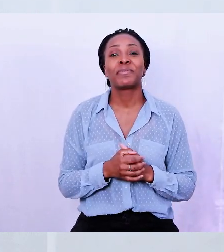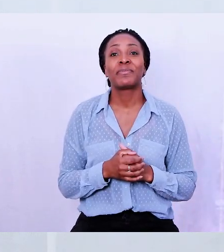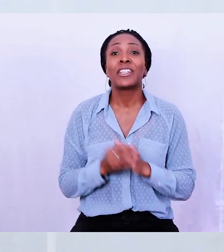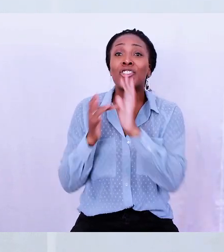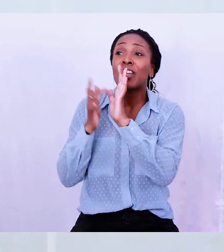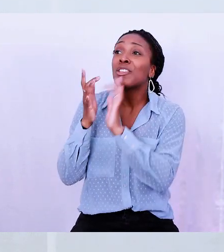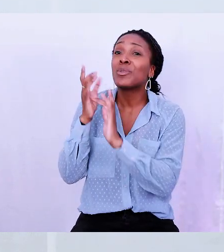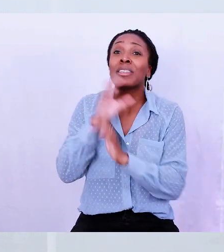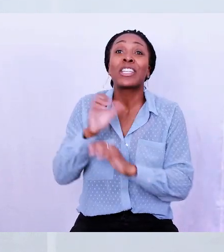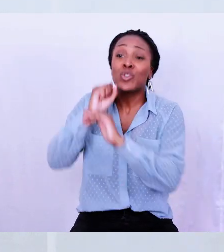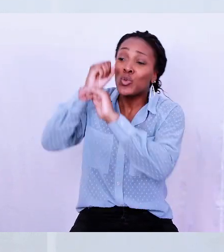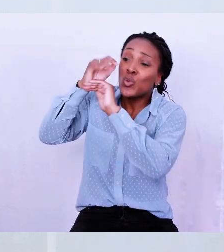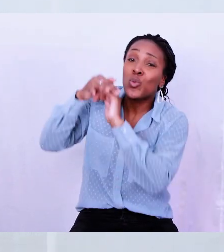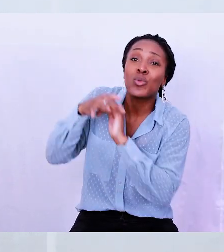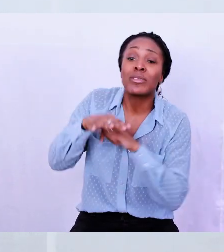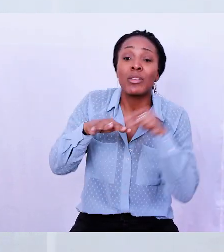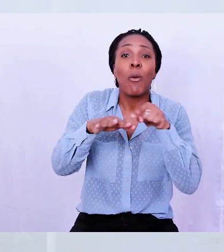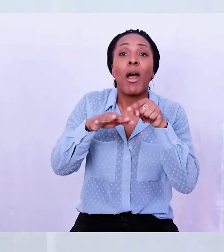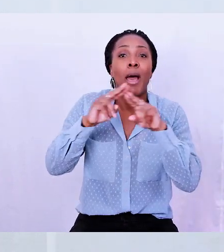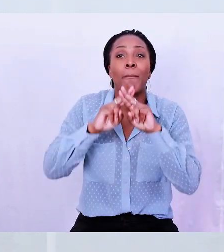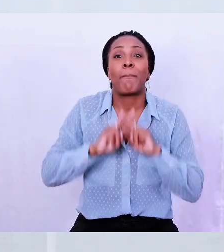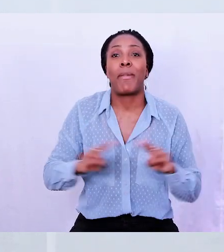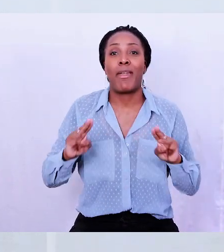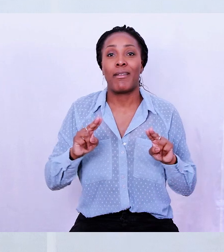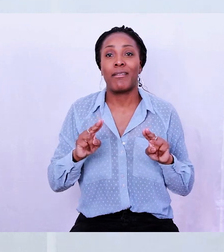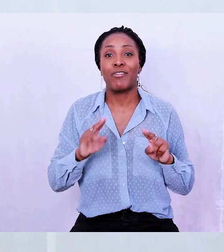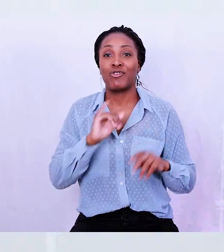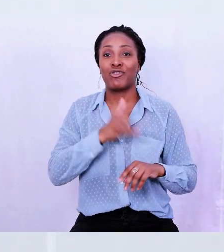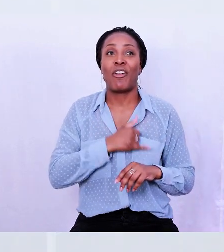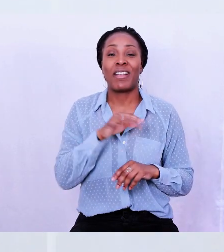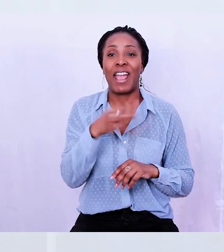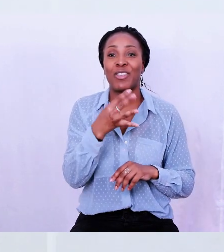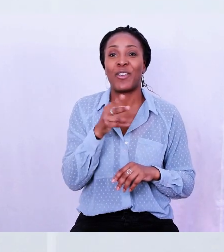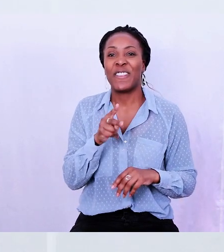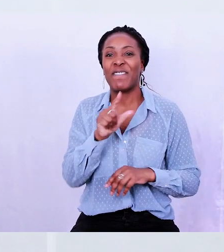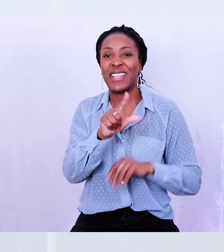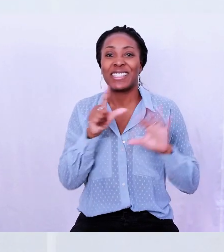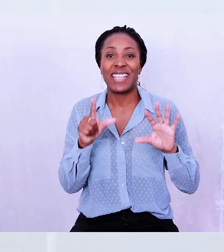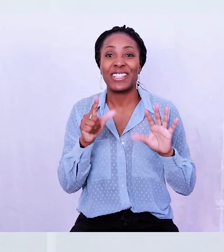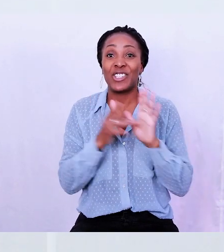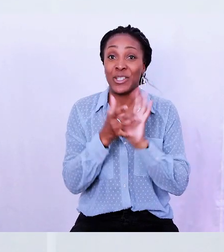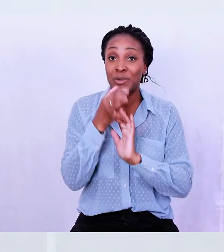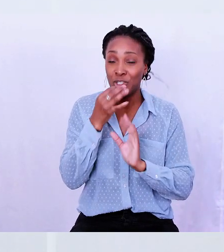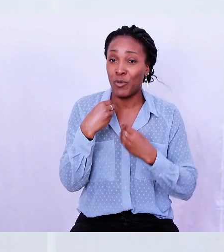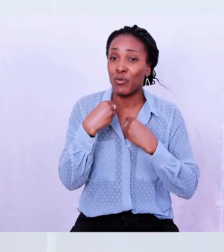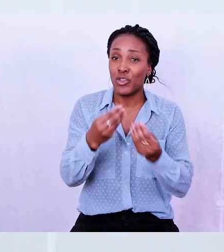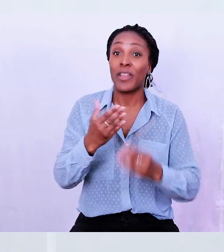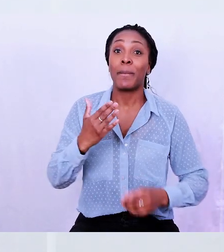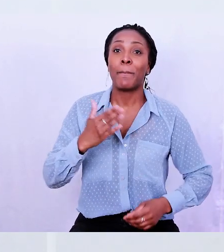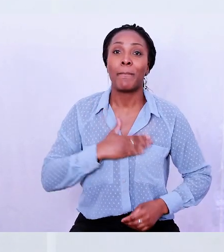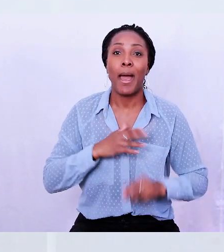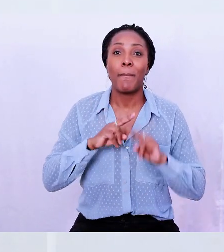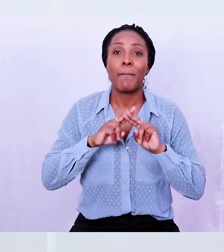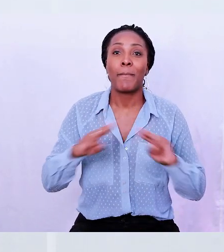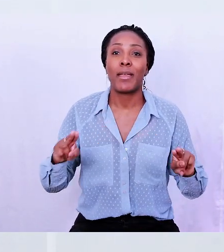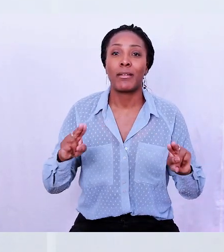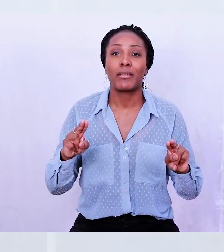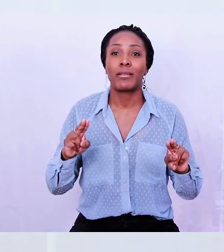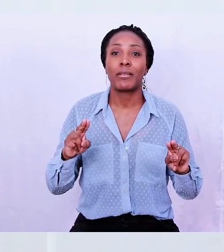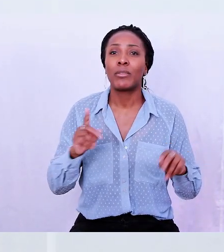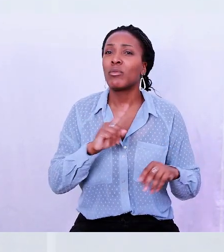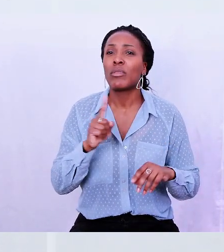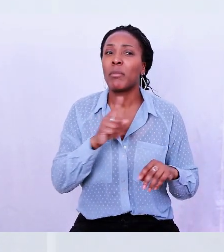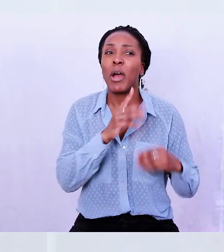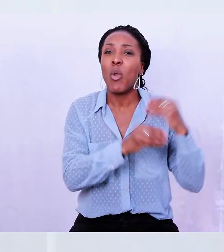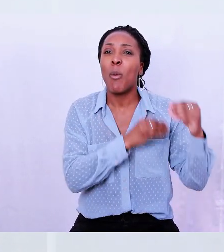émane de Jésus-Christ dans ta vie, c'est la paix. Jean 14, 27. « Je vous laisse la paix, je vous donne ma paix. Je ne vous